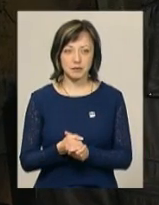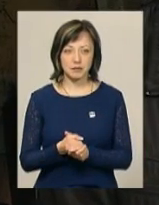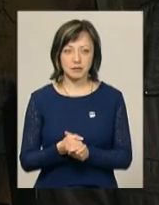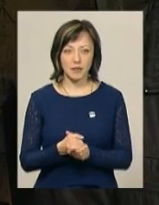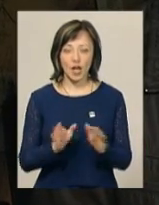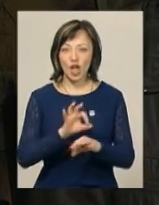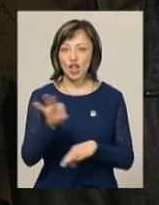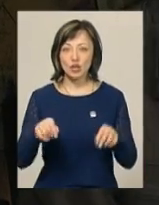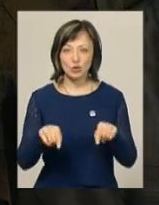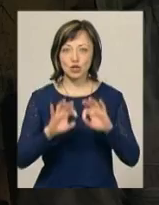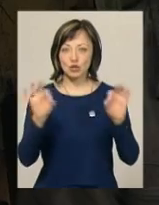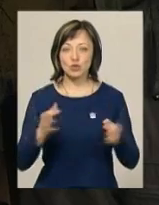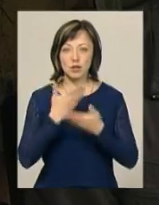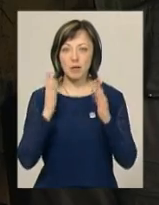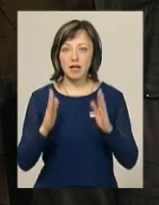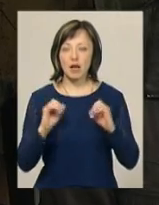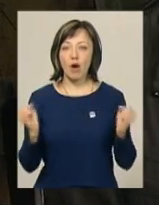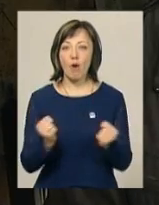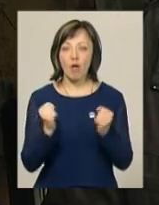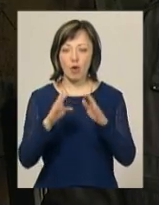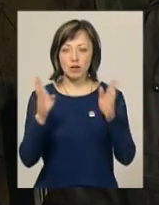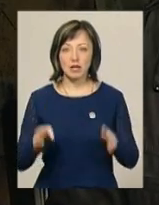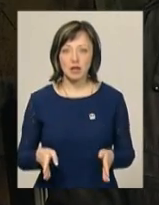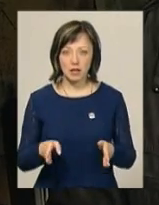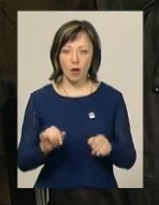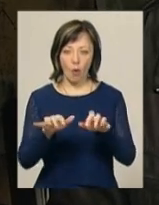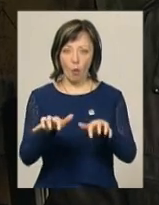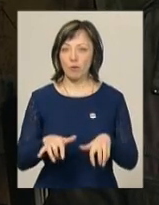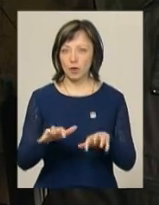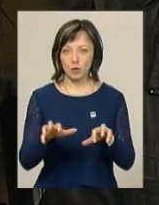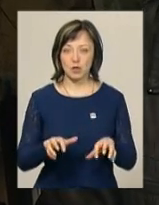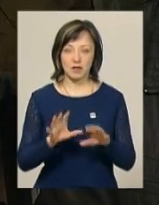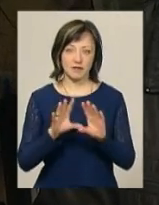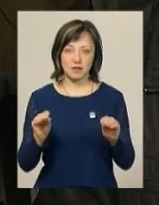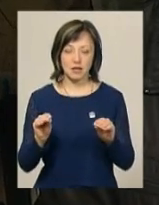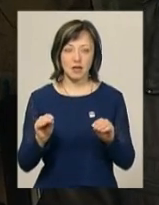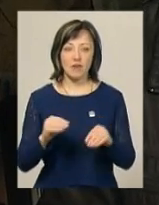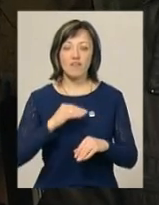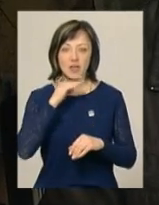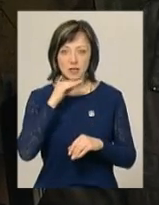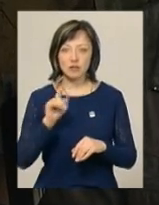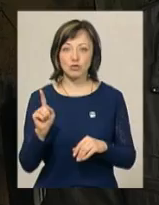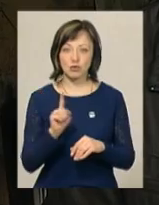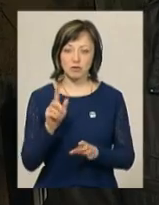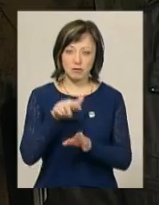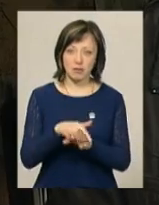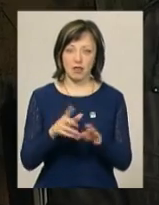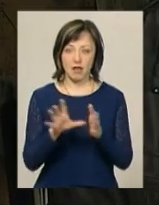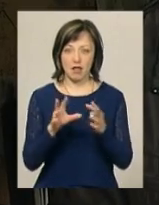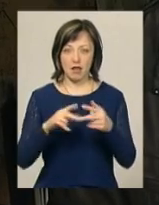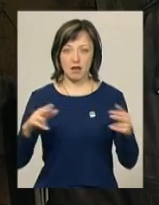Лишнього нічого тут нема, тільки холодильник і комп'ютер. І це вистачило досить. Був